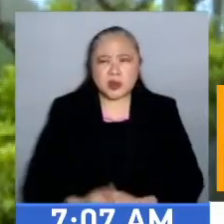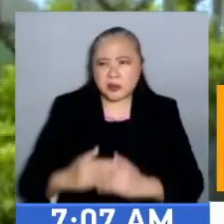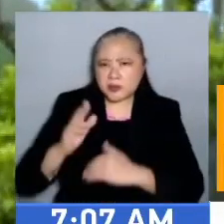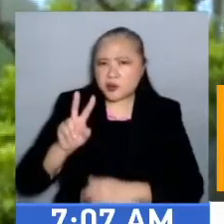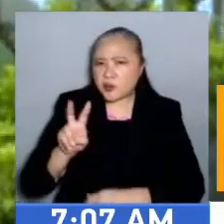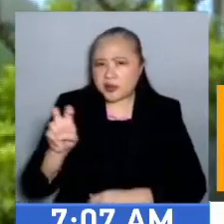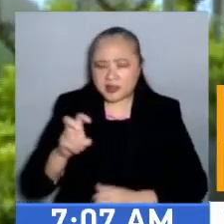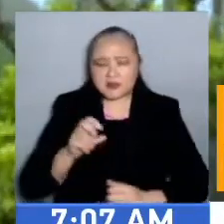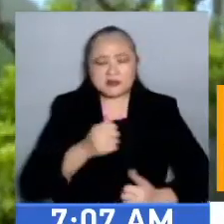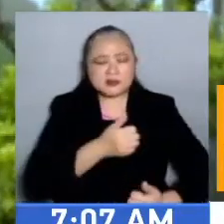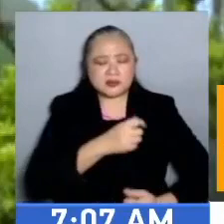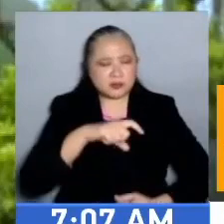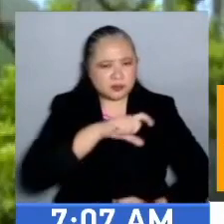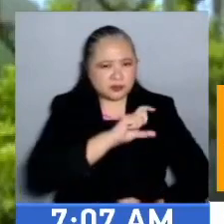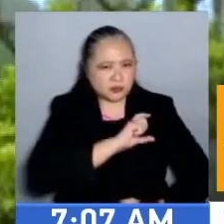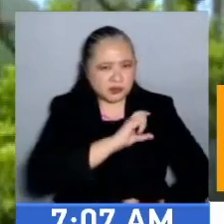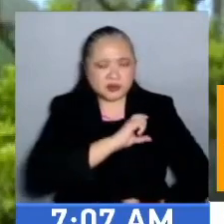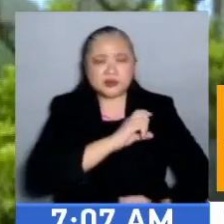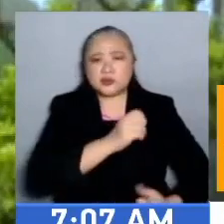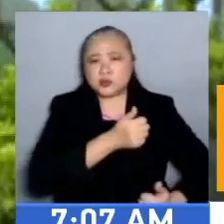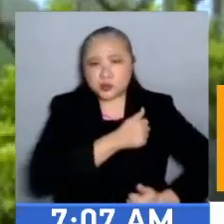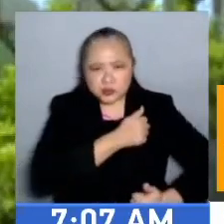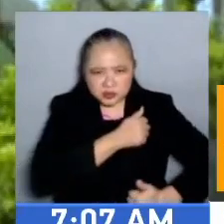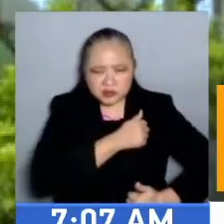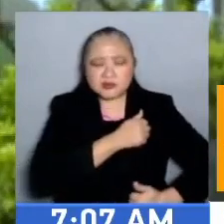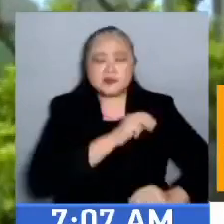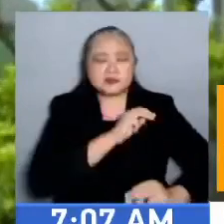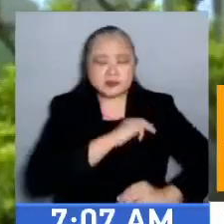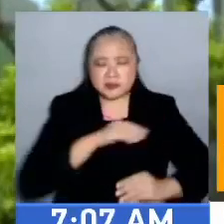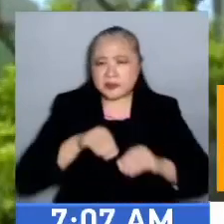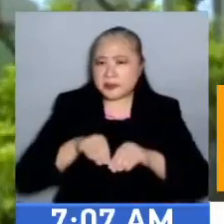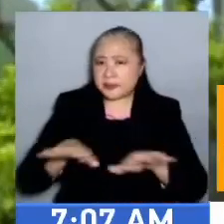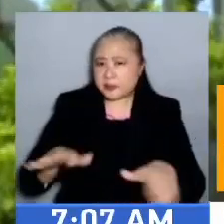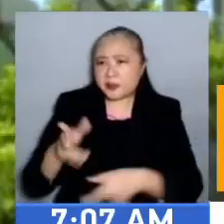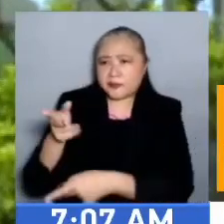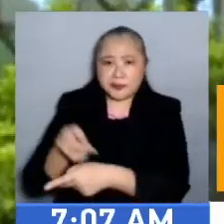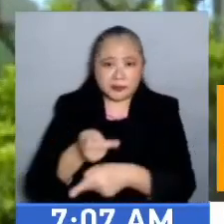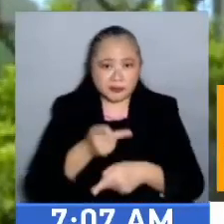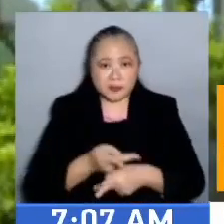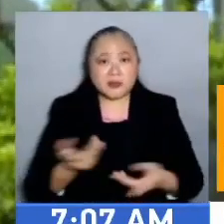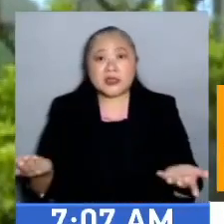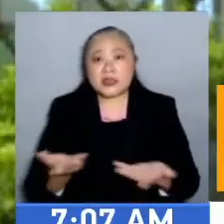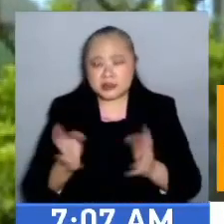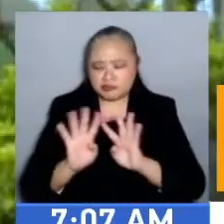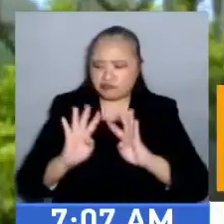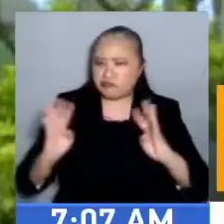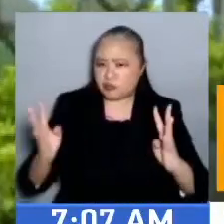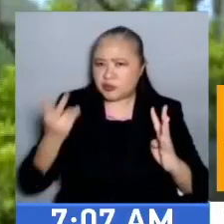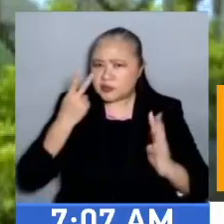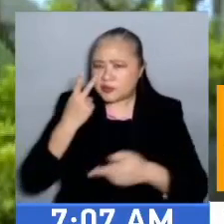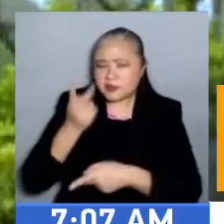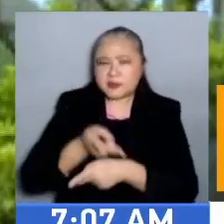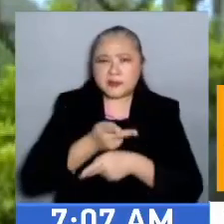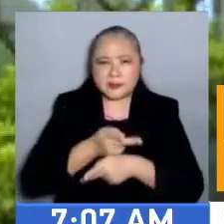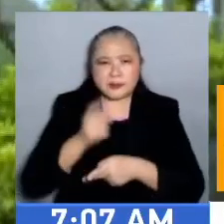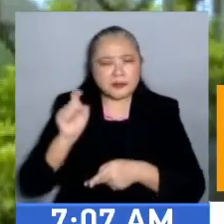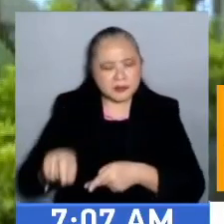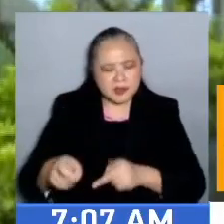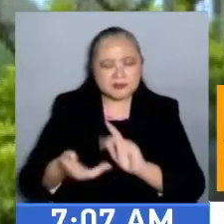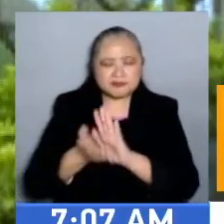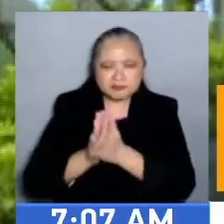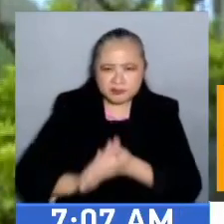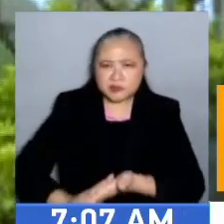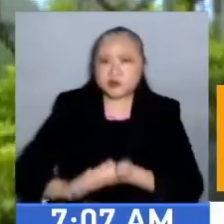kapulisan ang ipinakalat dito sa loob ng campus upang ito'y siguraduhin na nasa maayos ang peace and order sa buong